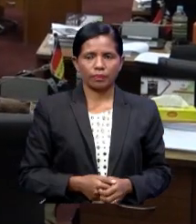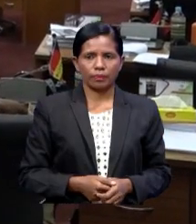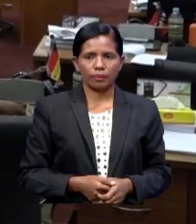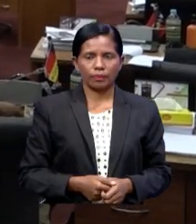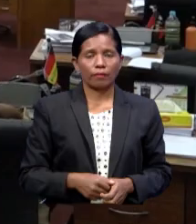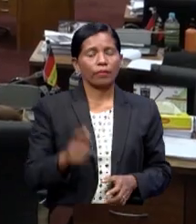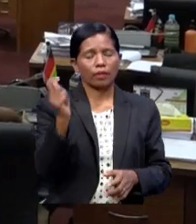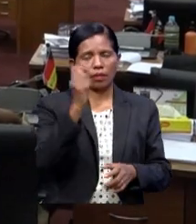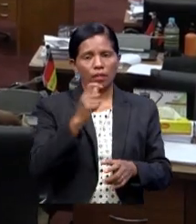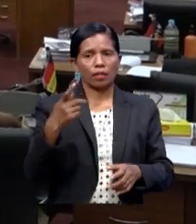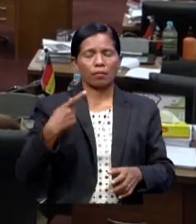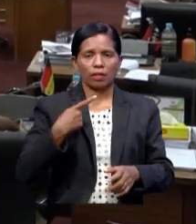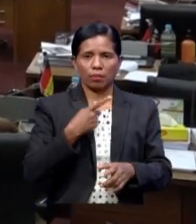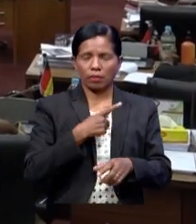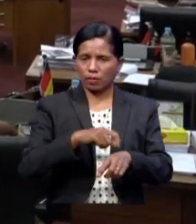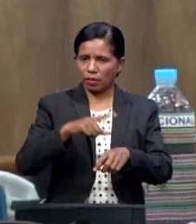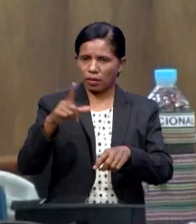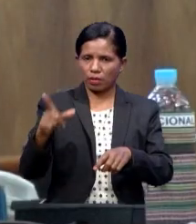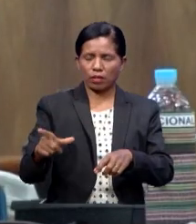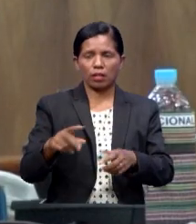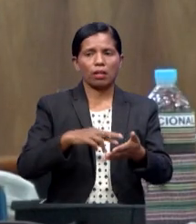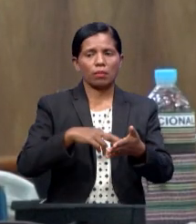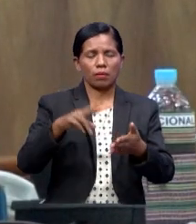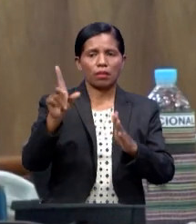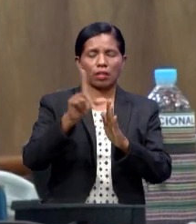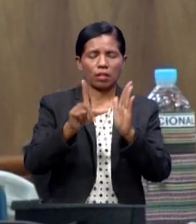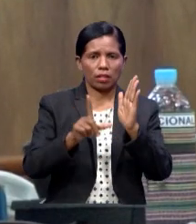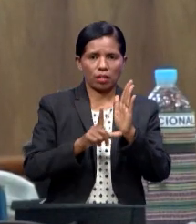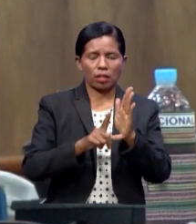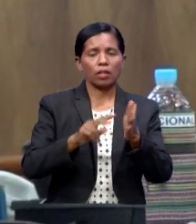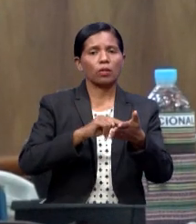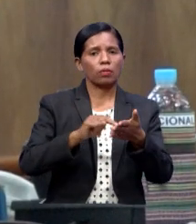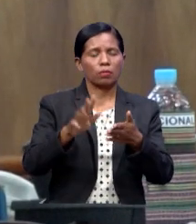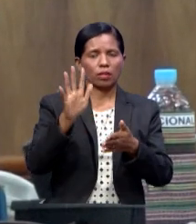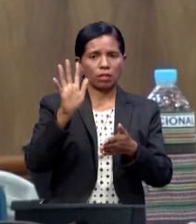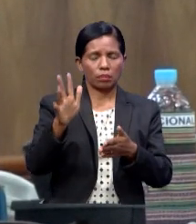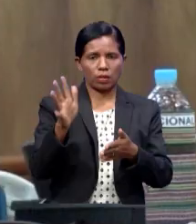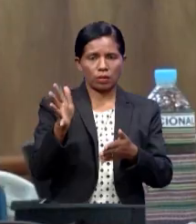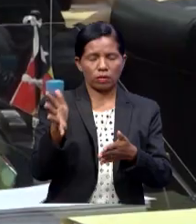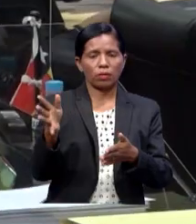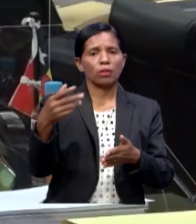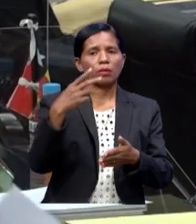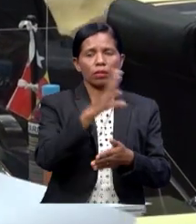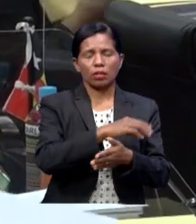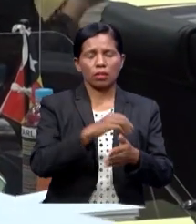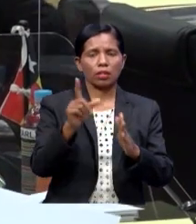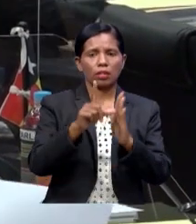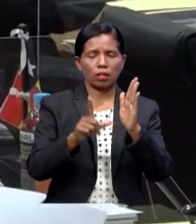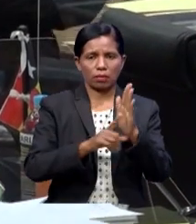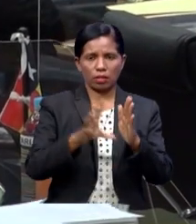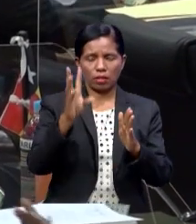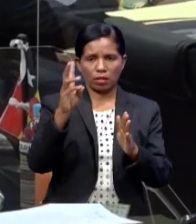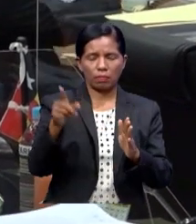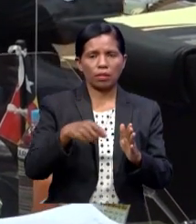Iată, Arsene, Parlamentul Național aprobă alterasam proposta lei numărul 51 bara quinta, alterasam lei numărul 9 bara